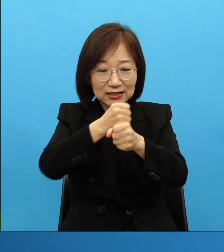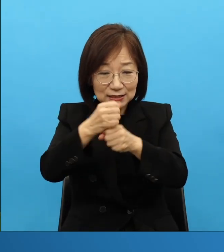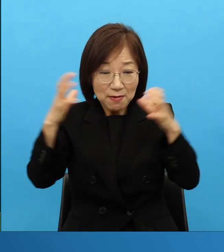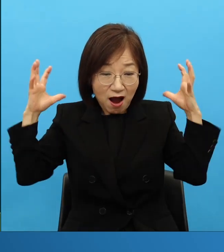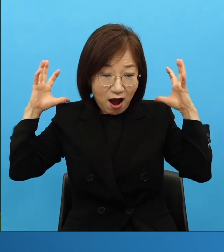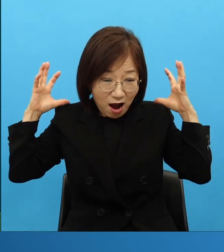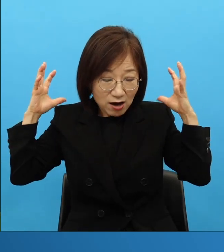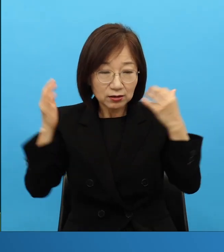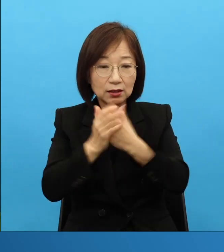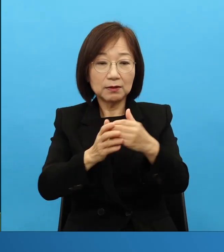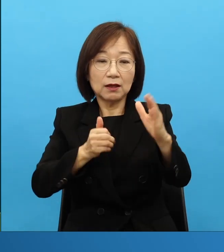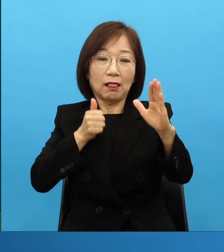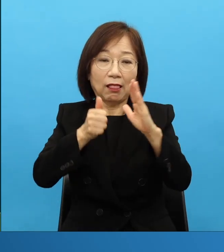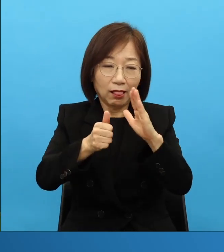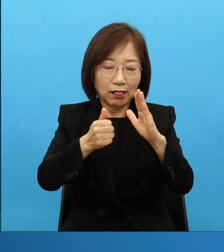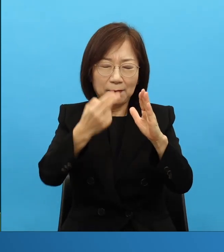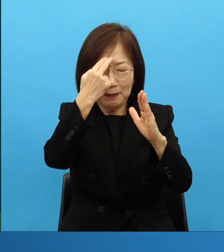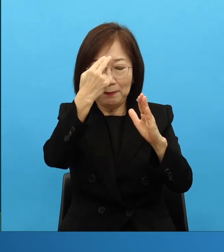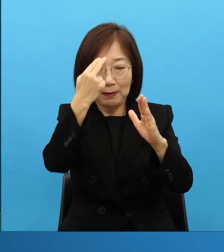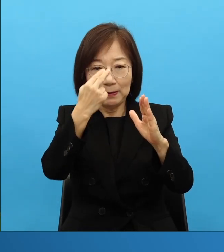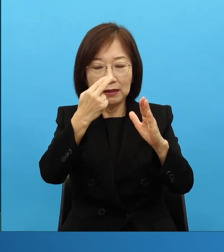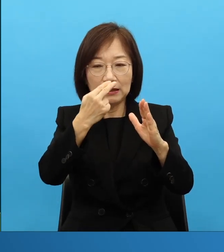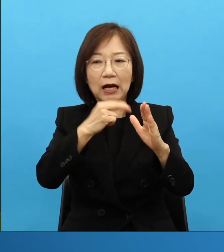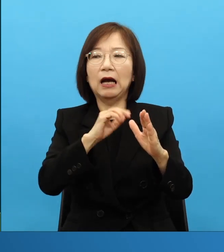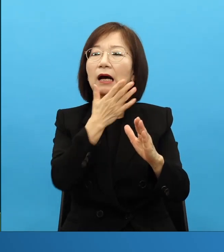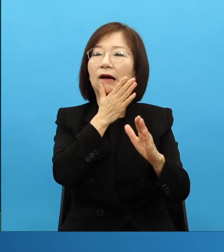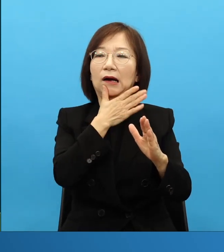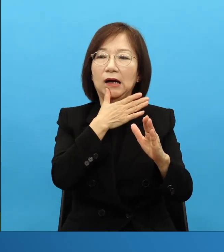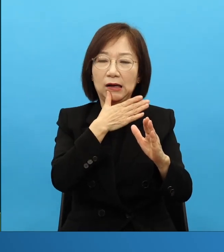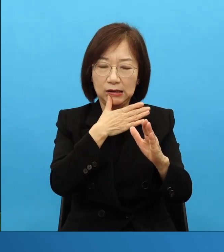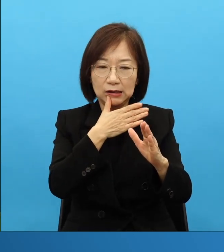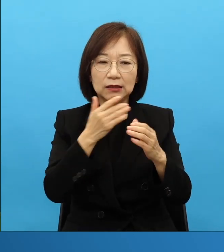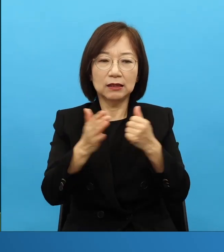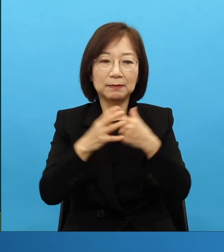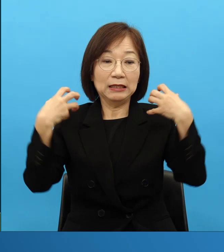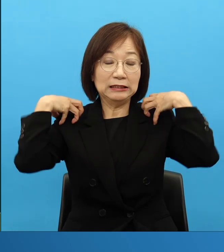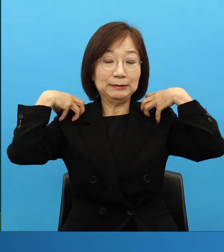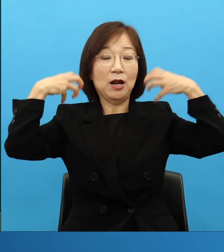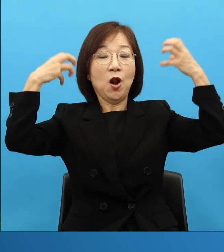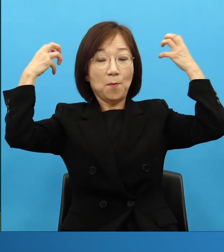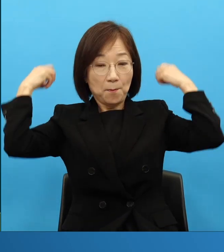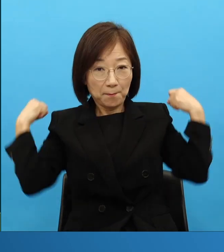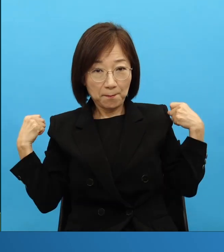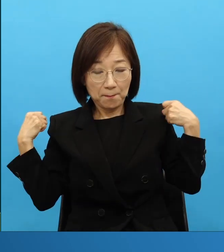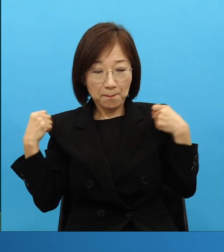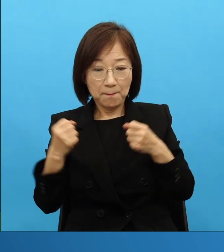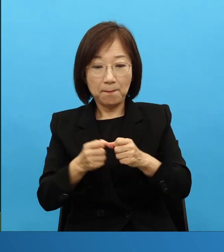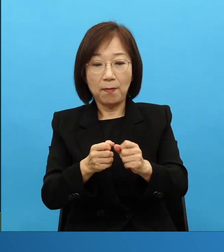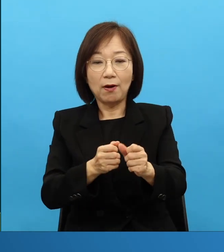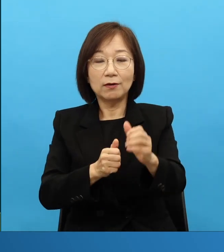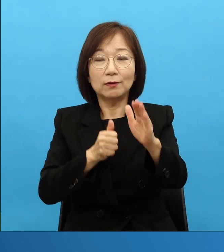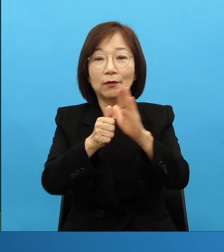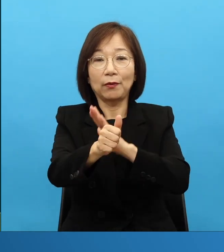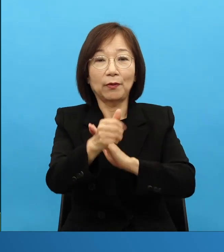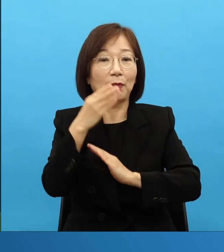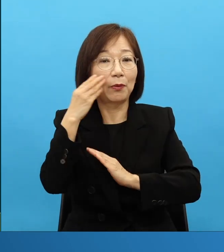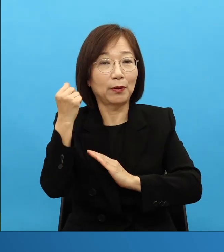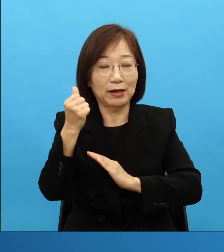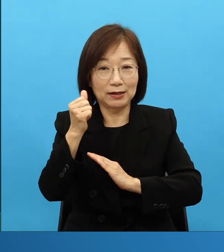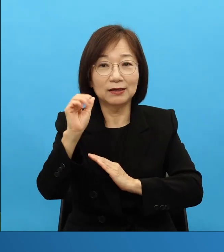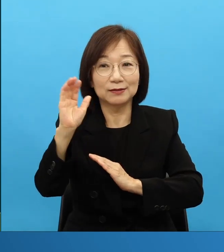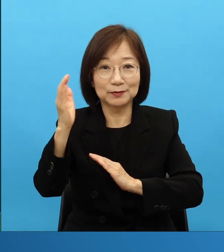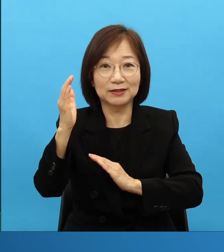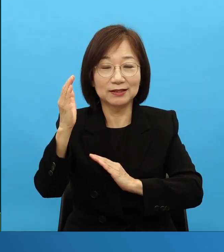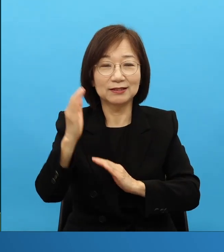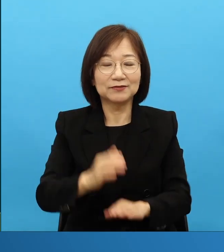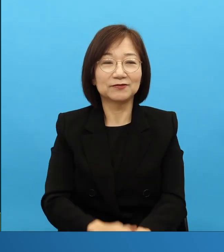carry upon your back. 늦게 깨달은 겁니다. He realized late. 그 짐을 벗으니 들어가게 되었습니다. And when he took off that burden, he was